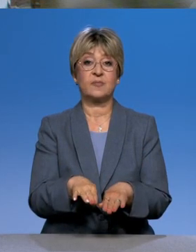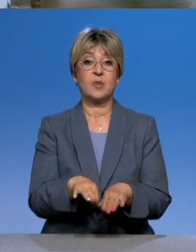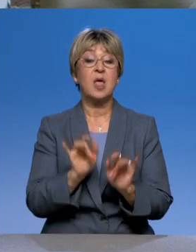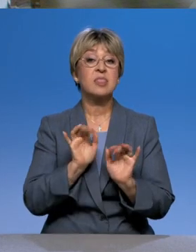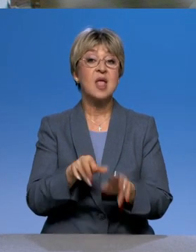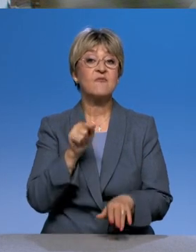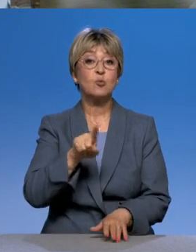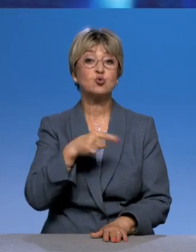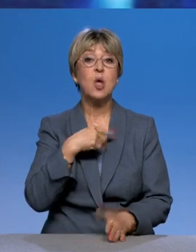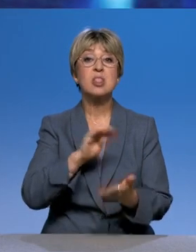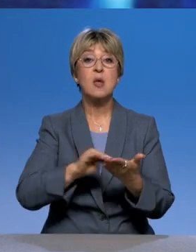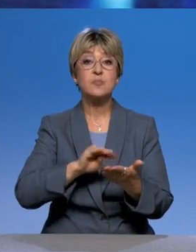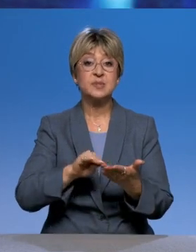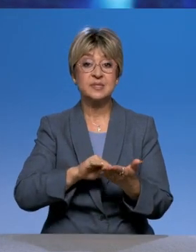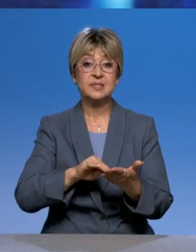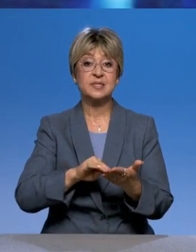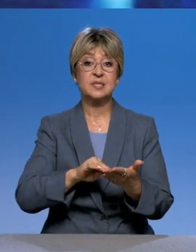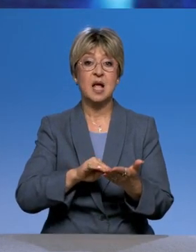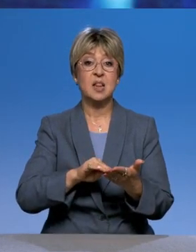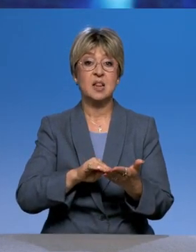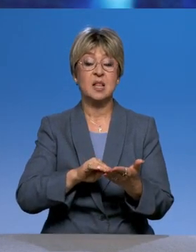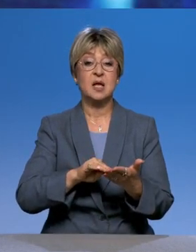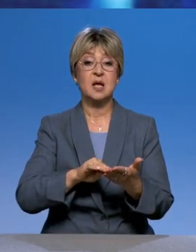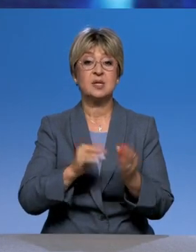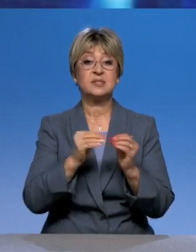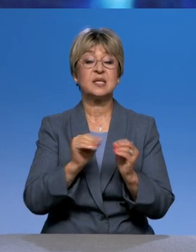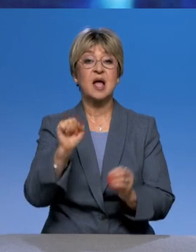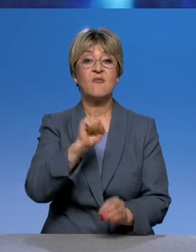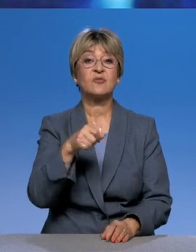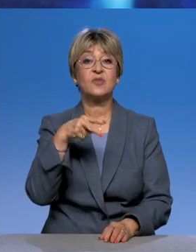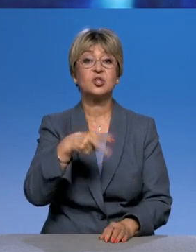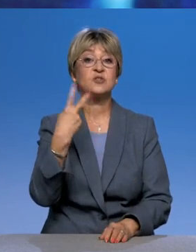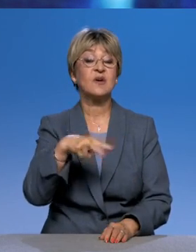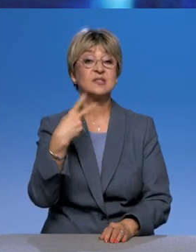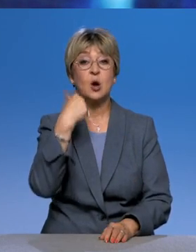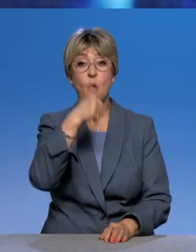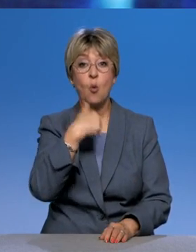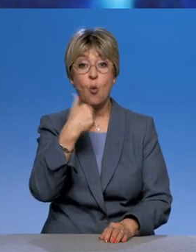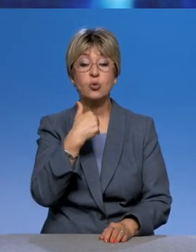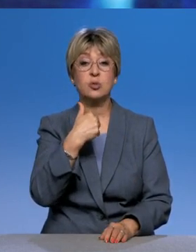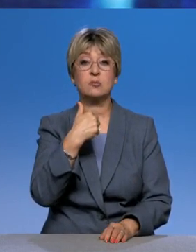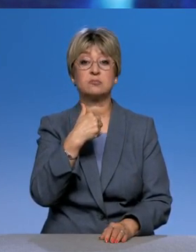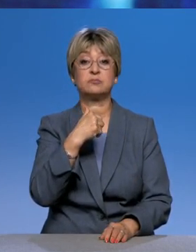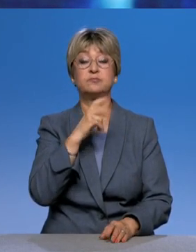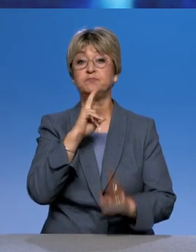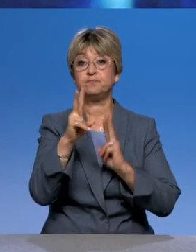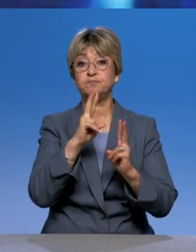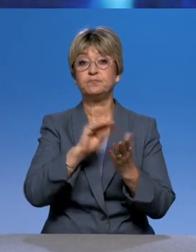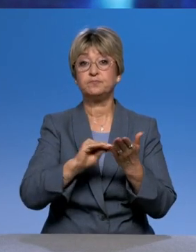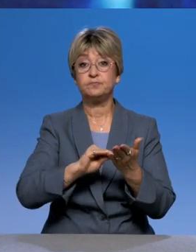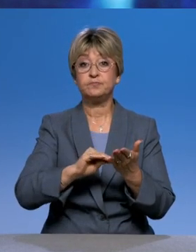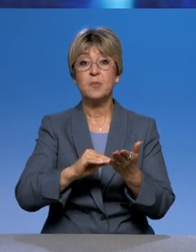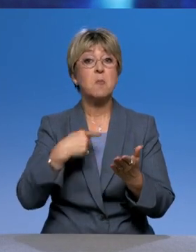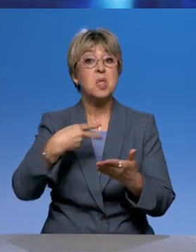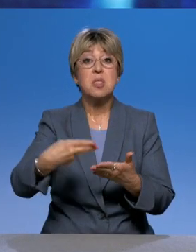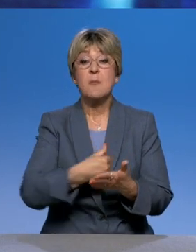я написала в трудовую инспекцию по Московской области 10 августа 2022 года. До сегодняшнего дня мне никакие переработки не